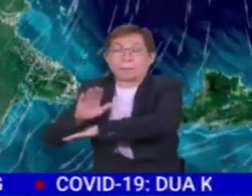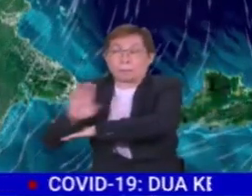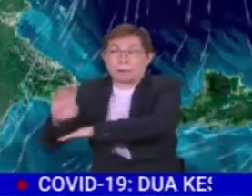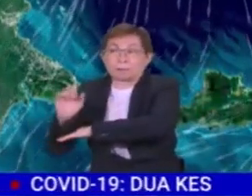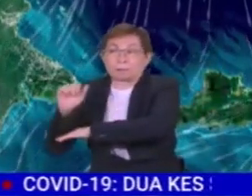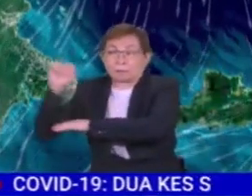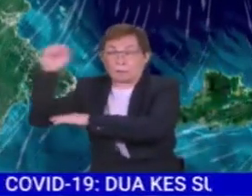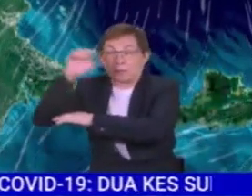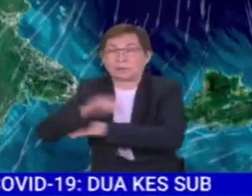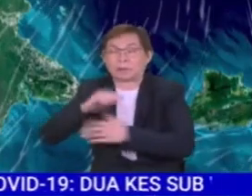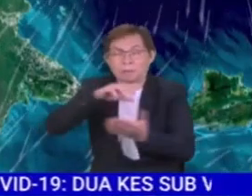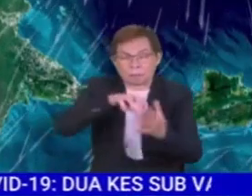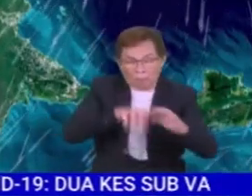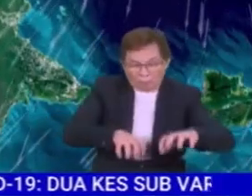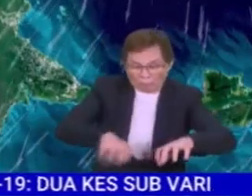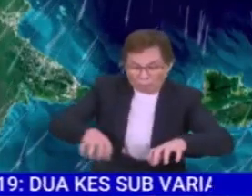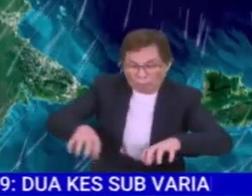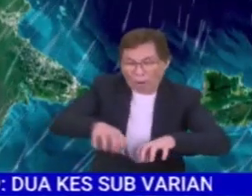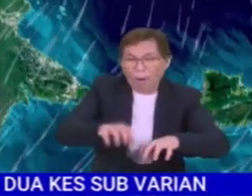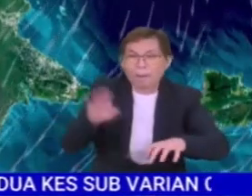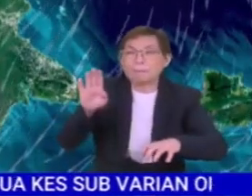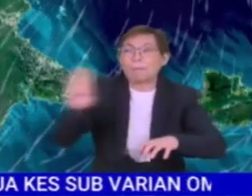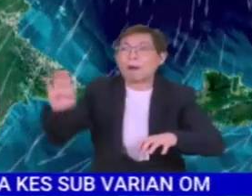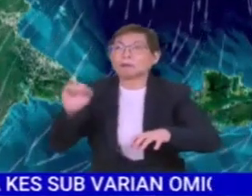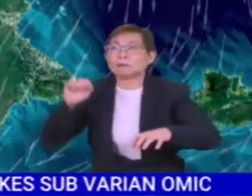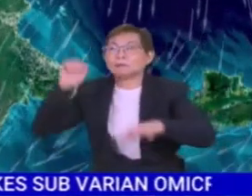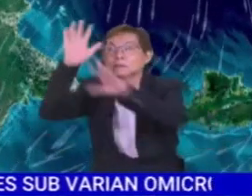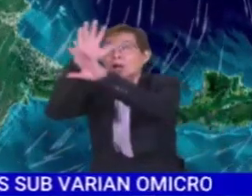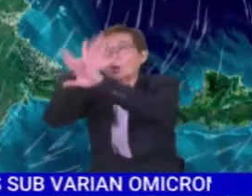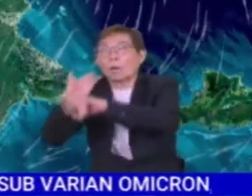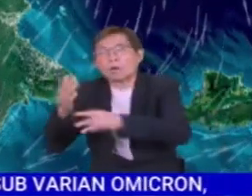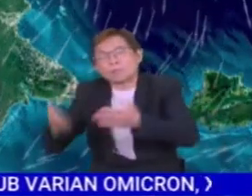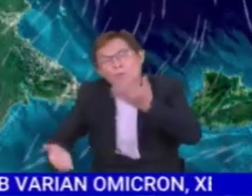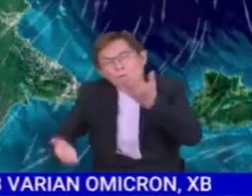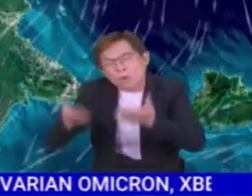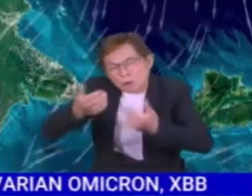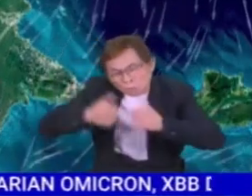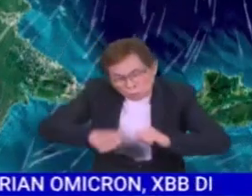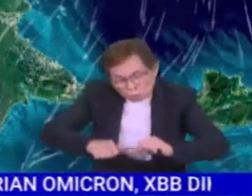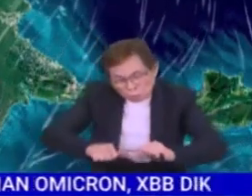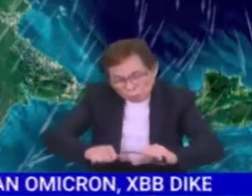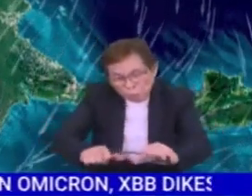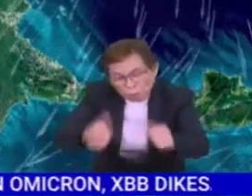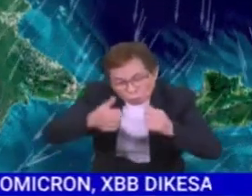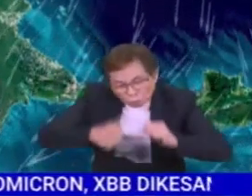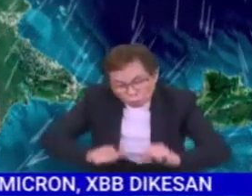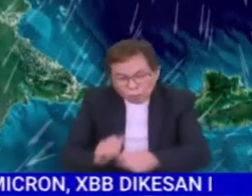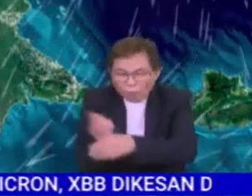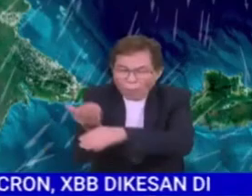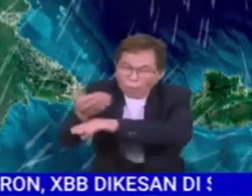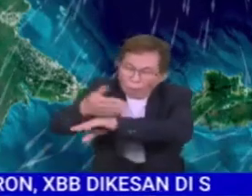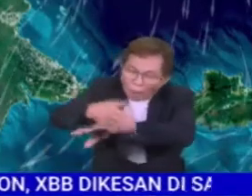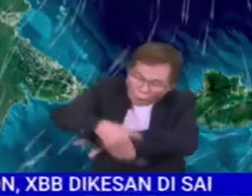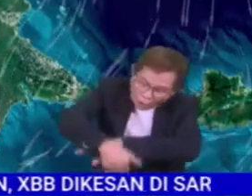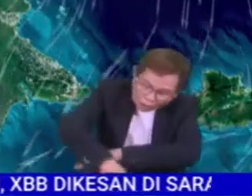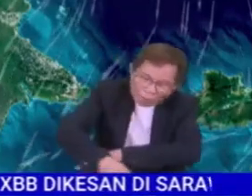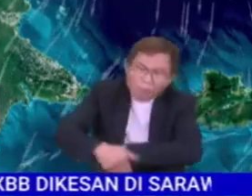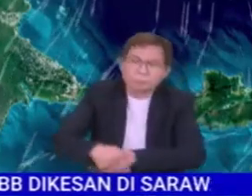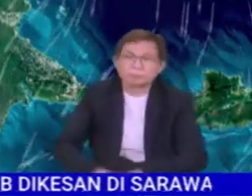di sekitar bahagian-bahagian di barat Sarawak juga dijangka akan berterusan sehinggalah ke lewat malam